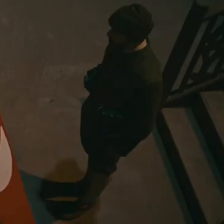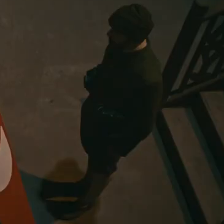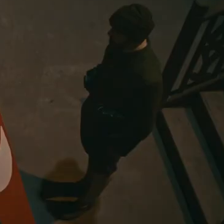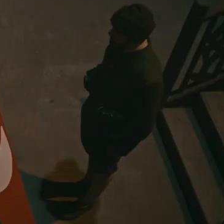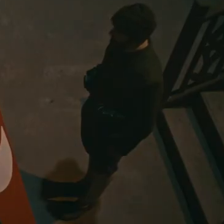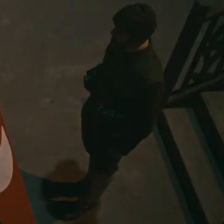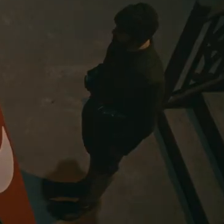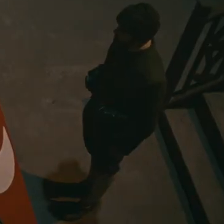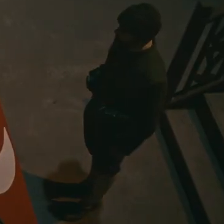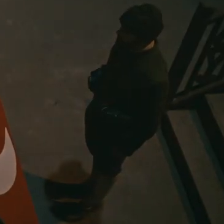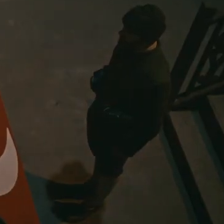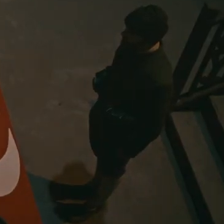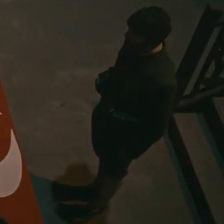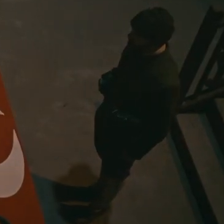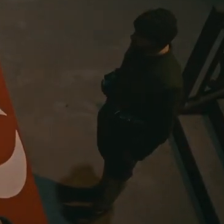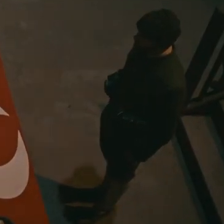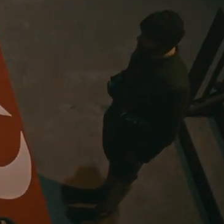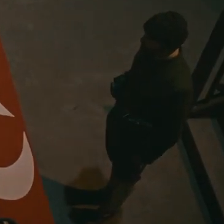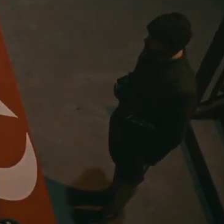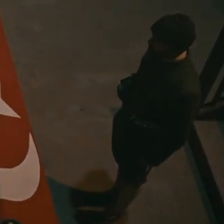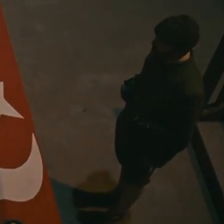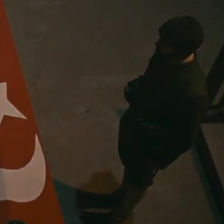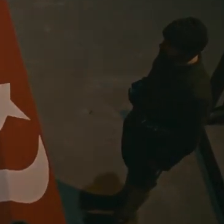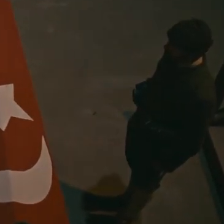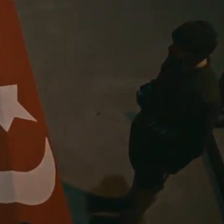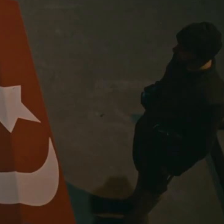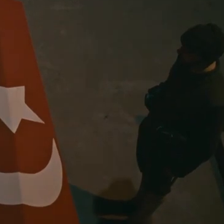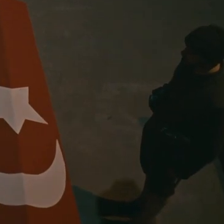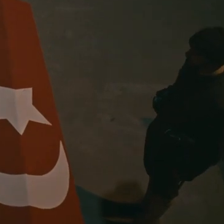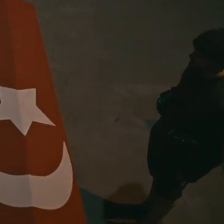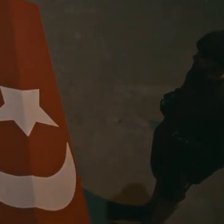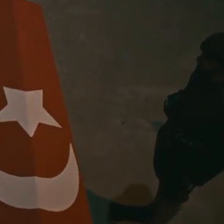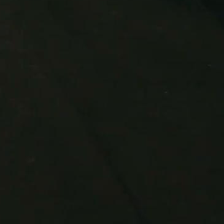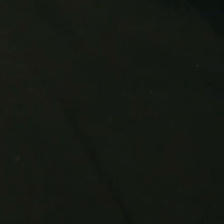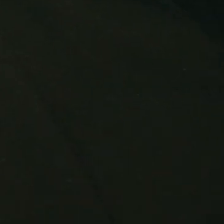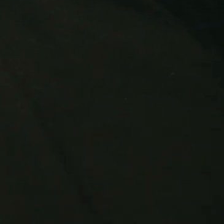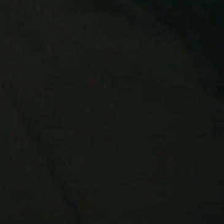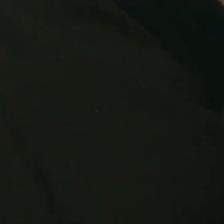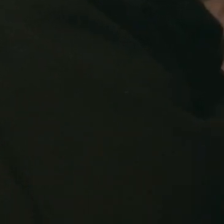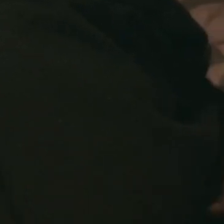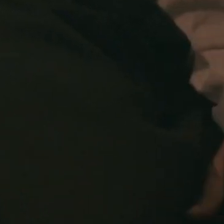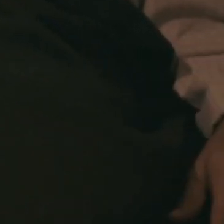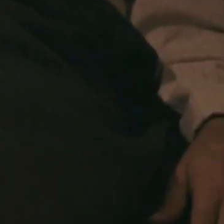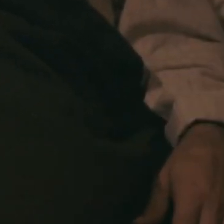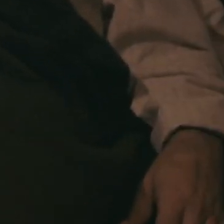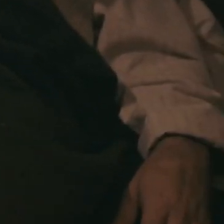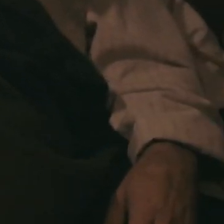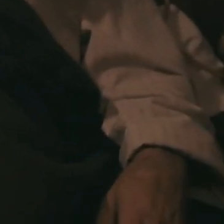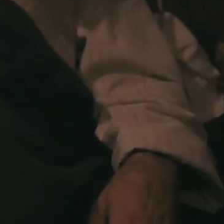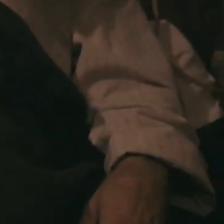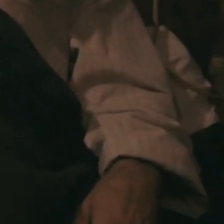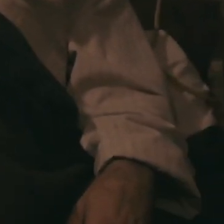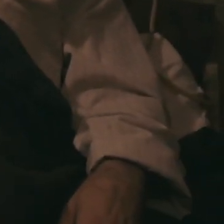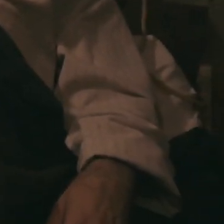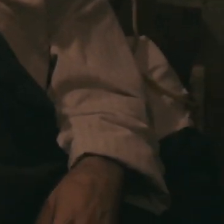Ali tabutun başından ayrılarak zemin kattaki kapılardan birine yöneldi. Kolunda serumla hasta yatağında yatan